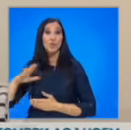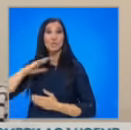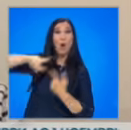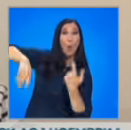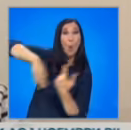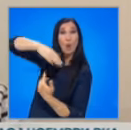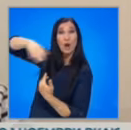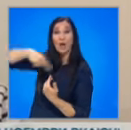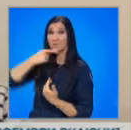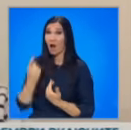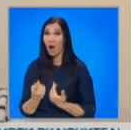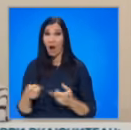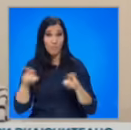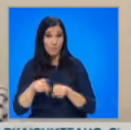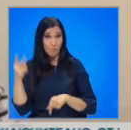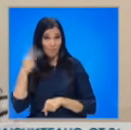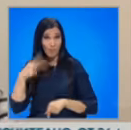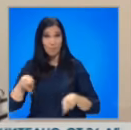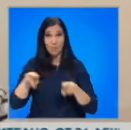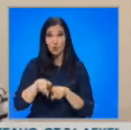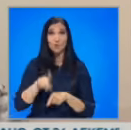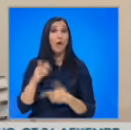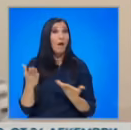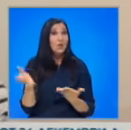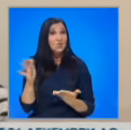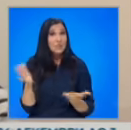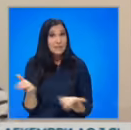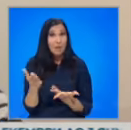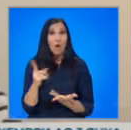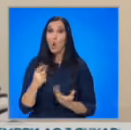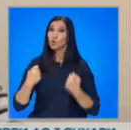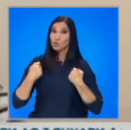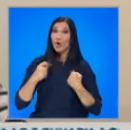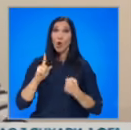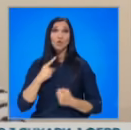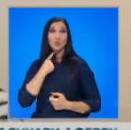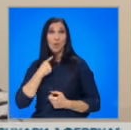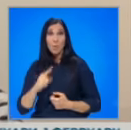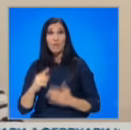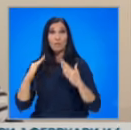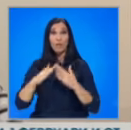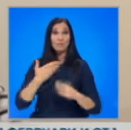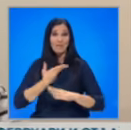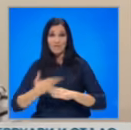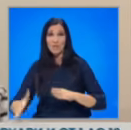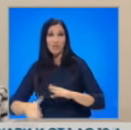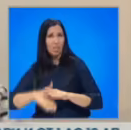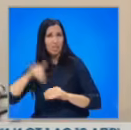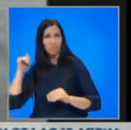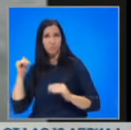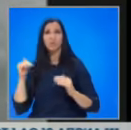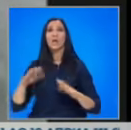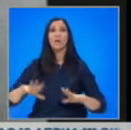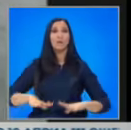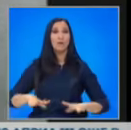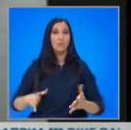ураганите, си казваме едно и също. Какво ще стане? Кой ще оцелее? Кой ще загуби дома си и завинаги ще напусне града? Колкото и да не искаме